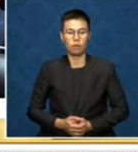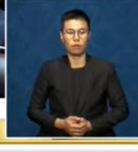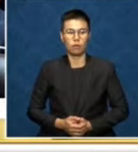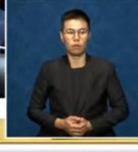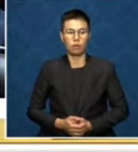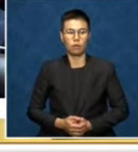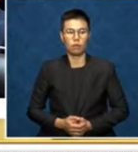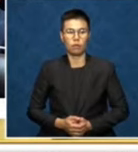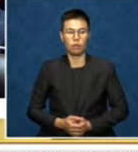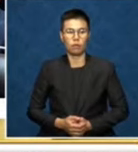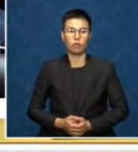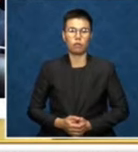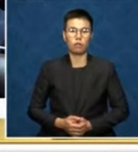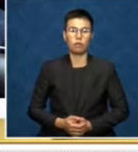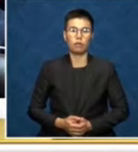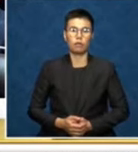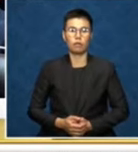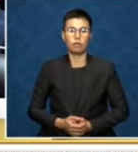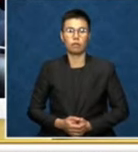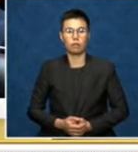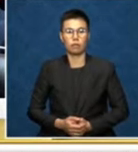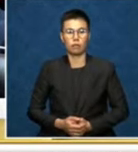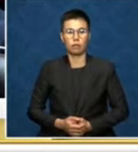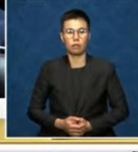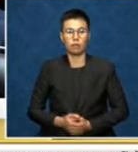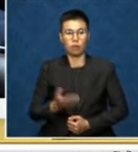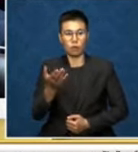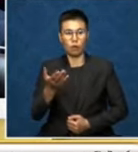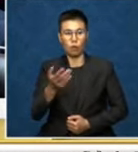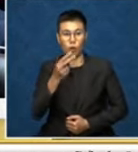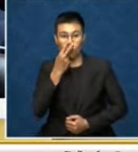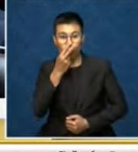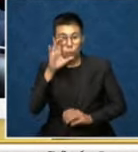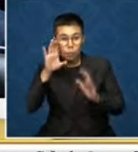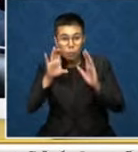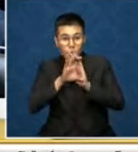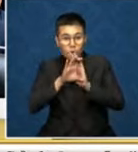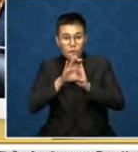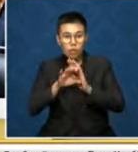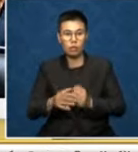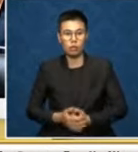ขอสไลด์นิดหนึ่งครับฝ่ายโสดครับนนท์ไพศาลลิ้มเจริญกิจครับนั่นเลย